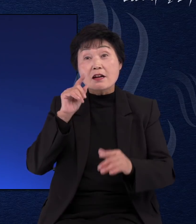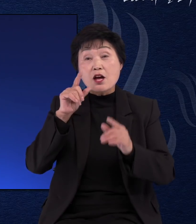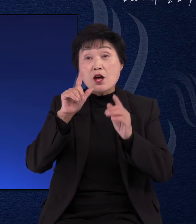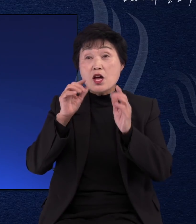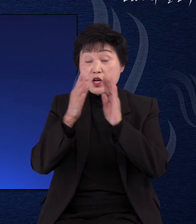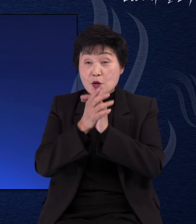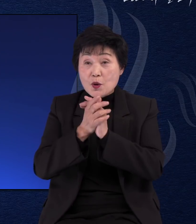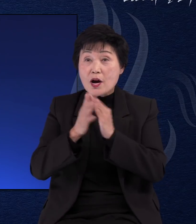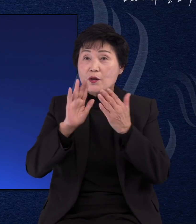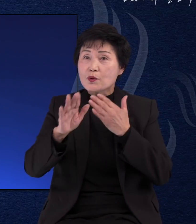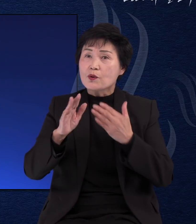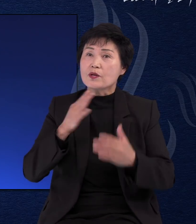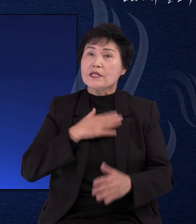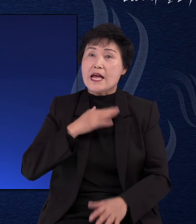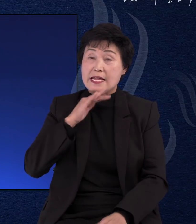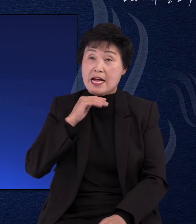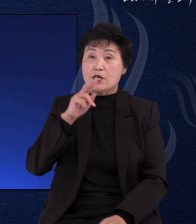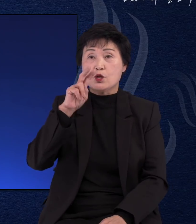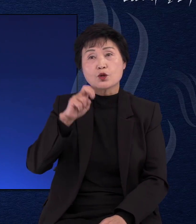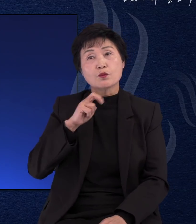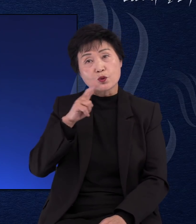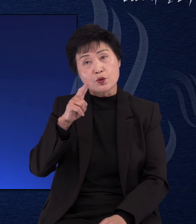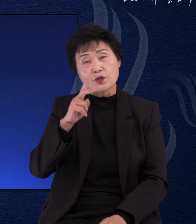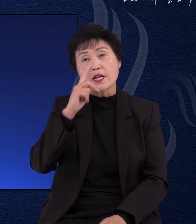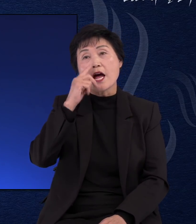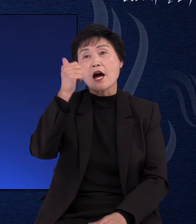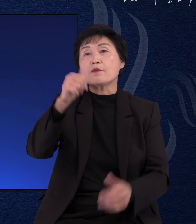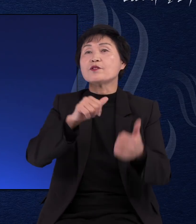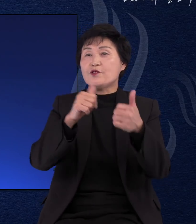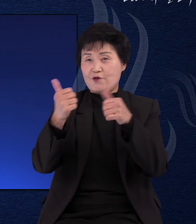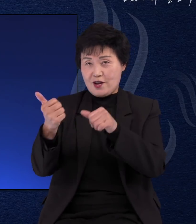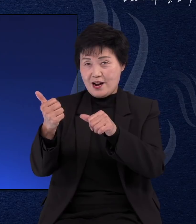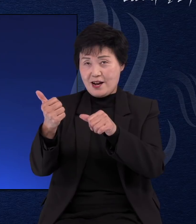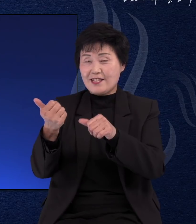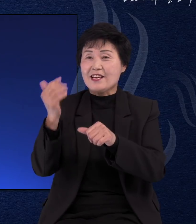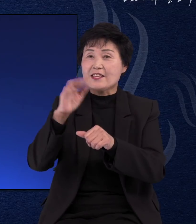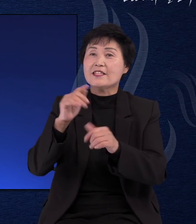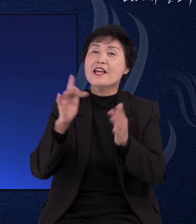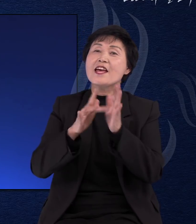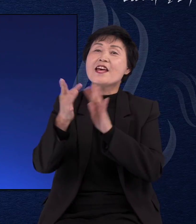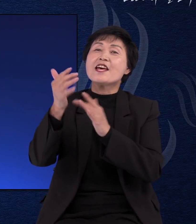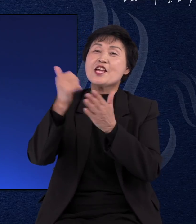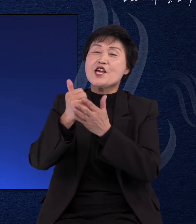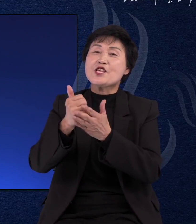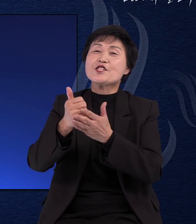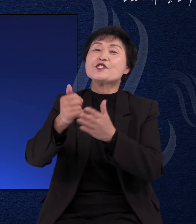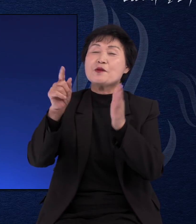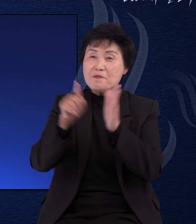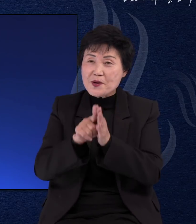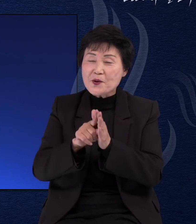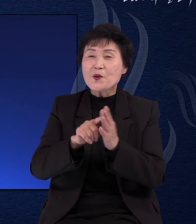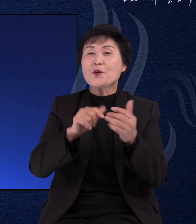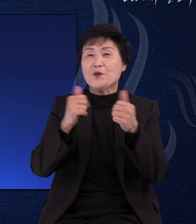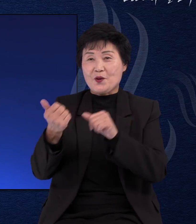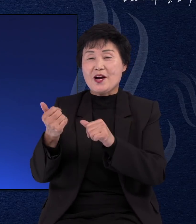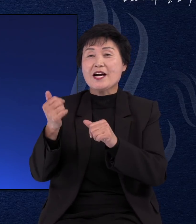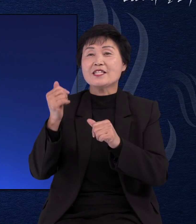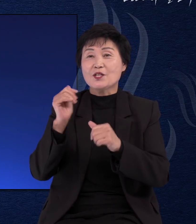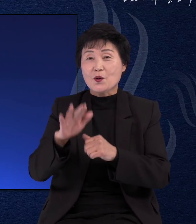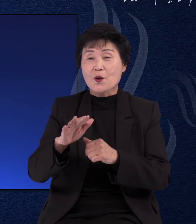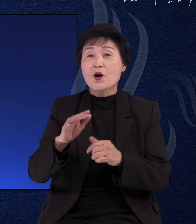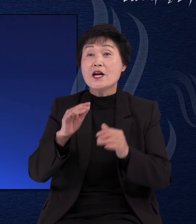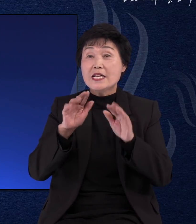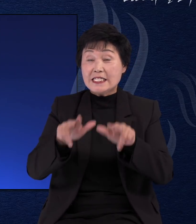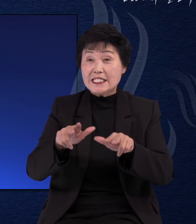나이 22살에 돌아가셨는데 돌아가시기 직전에 예수님을 믿고 천국 가셨고, 저희 어머니는 제 나이 30 넘어서 예수님을 믿고